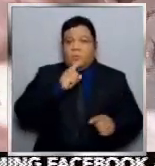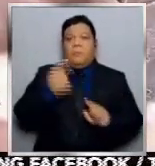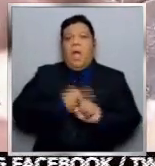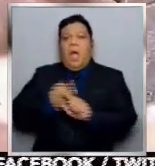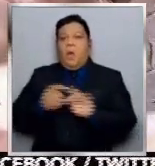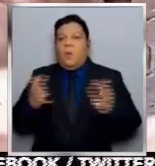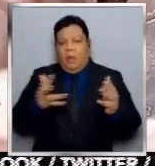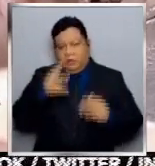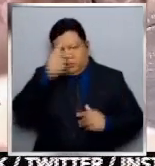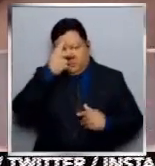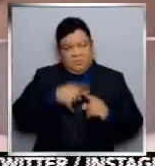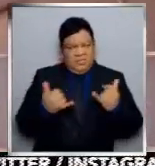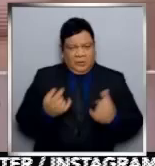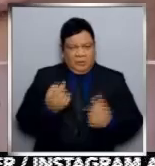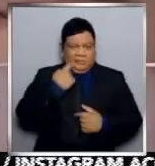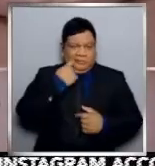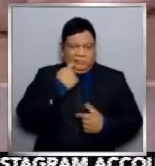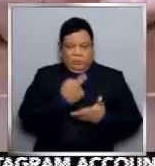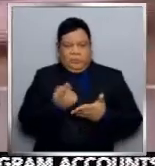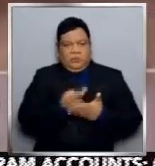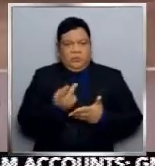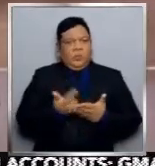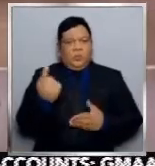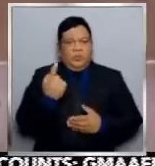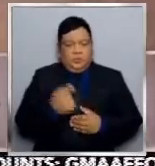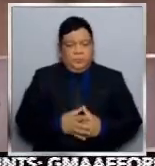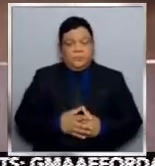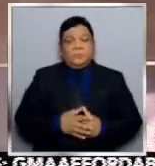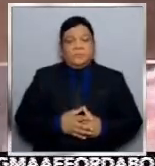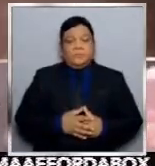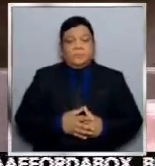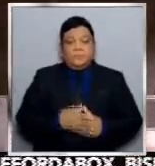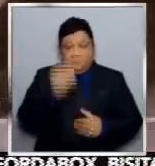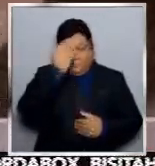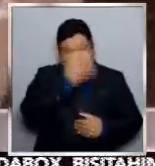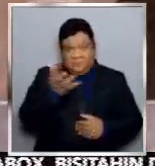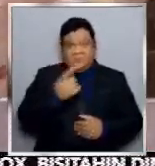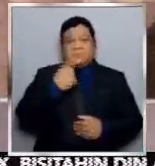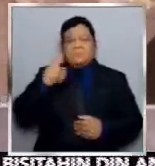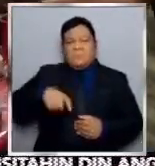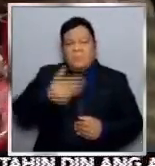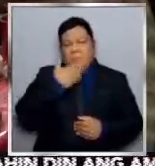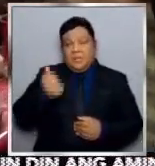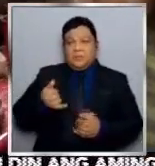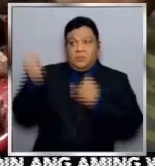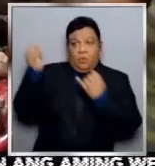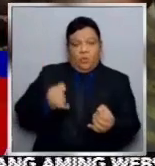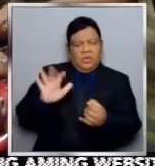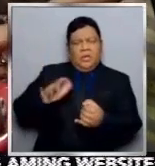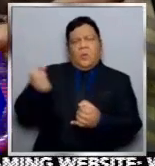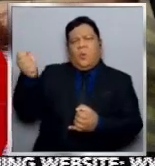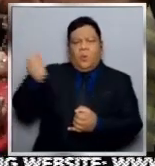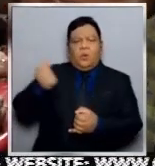dapat itigil na ang importasyon ng manok at sa halip ay palakasin ang lokal na produksyon at isulong ang food self-sufficiency. Itinanggi rin